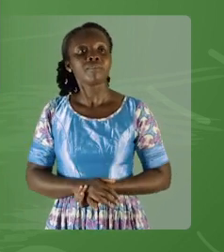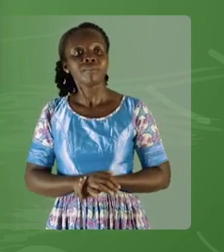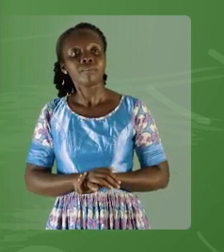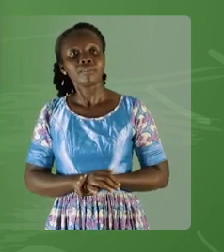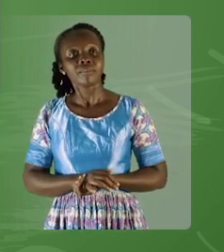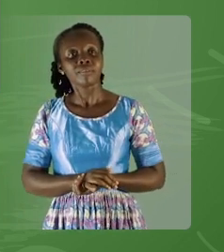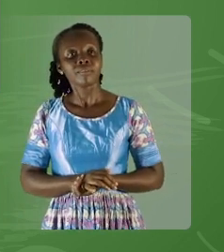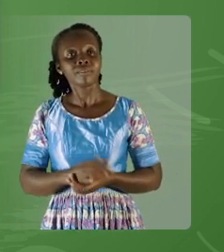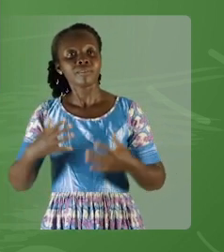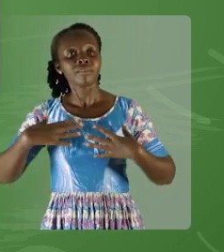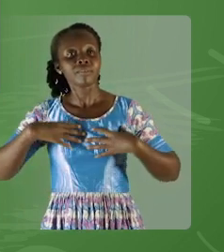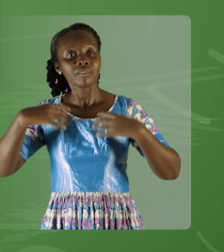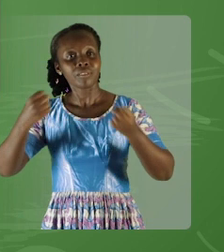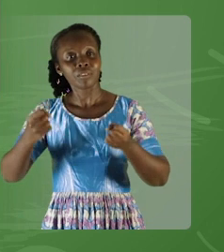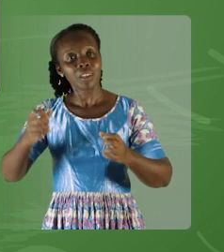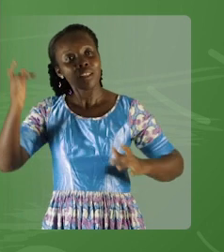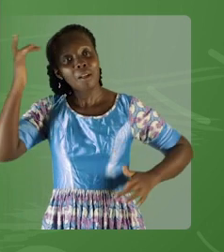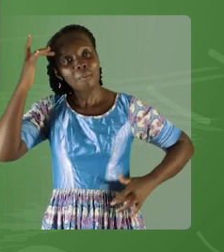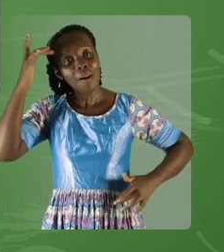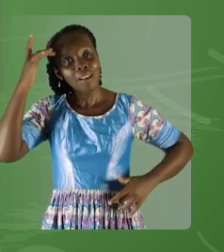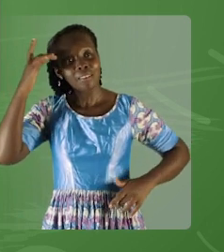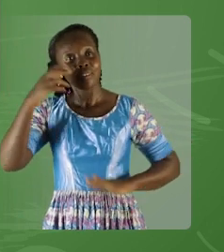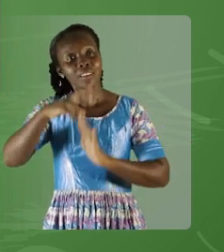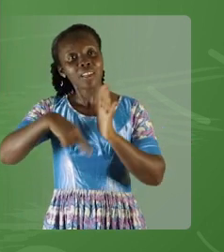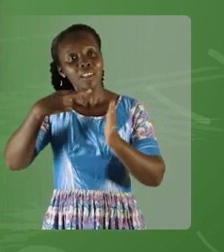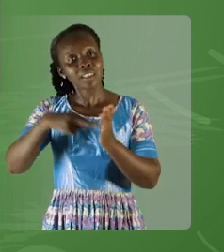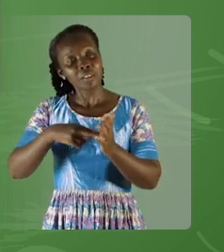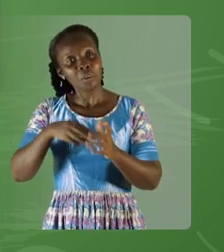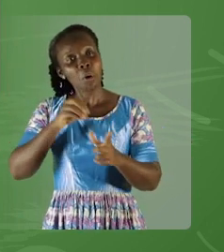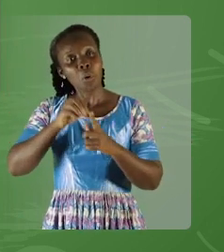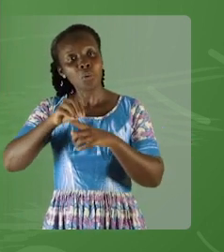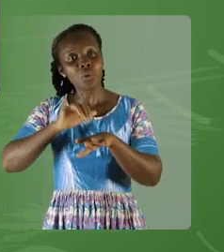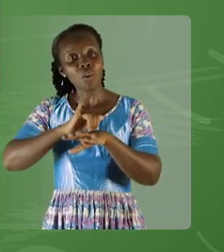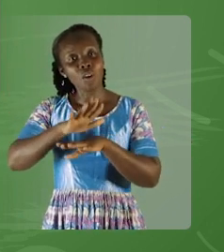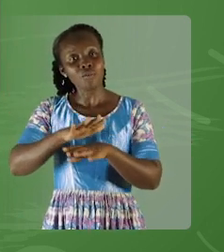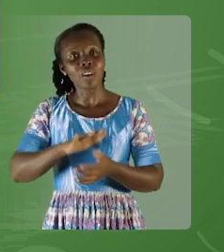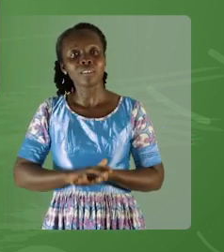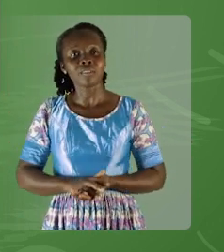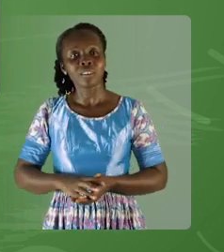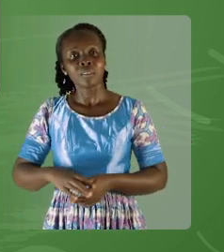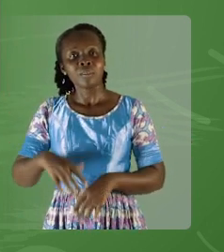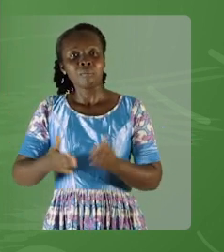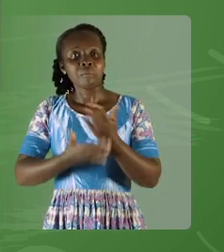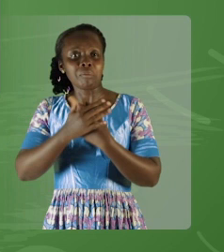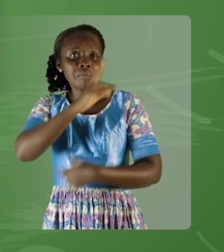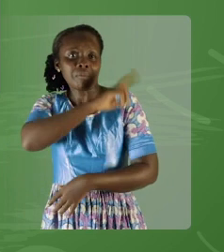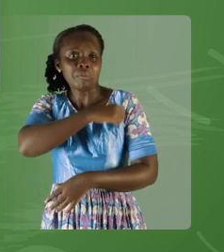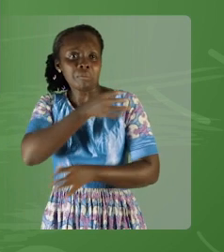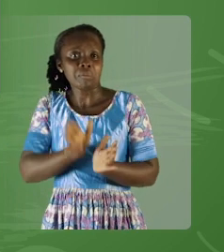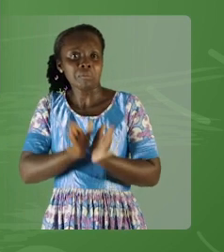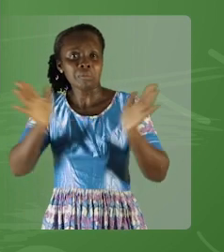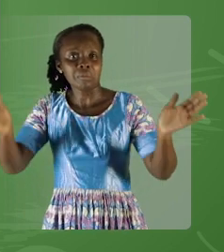rôle de soigner les malades référés ou envoyés par